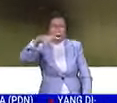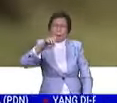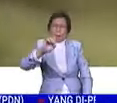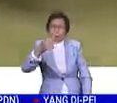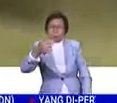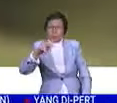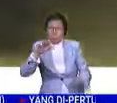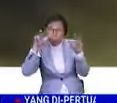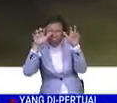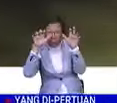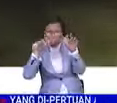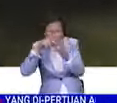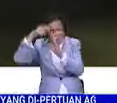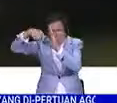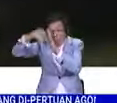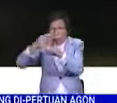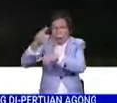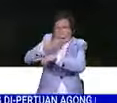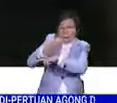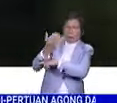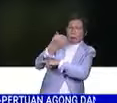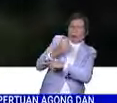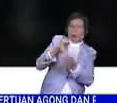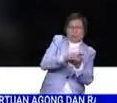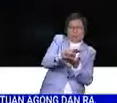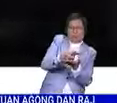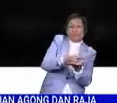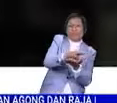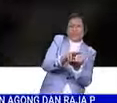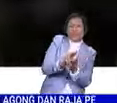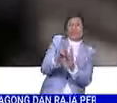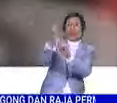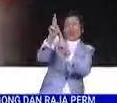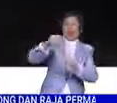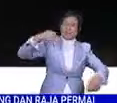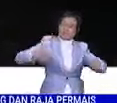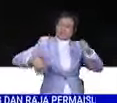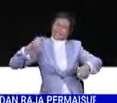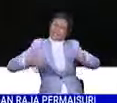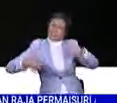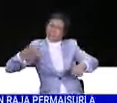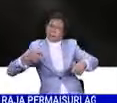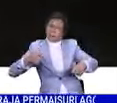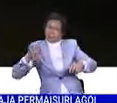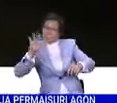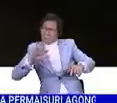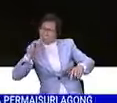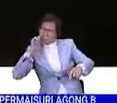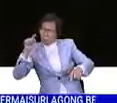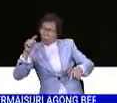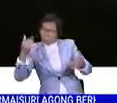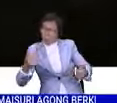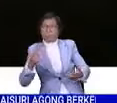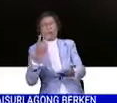berjaya dirakam beberapa hari lepas menerusi video dimuat naik di akaun TikTok Queenya. Kelibat berkenaan dilihat